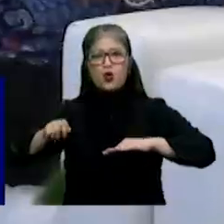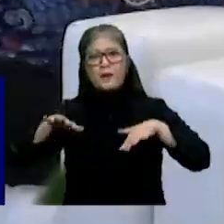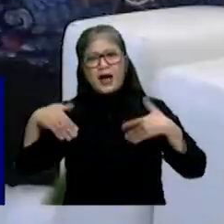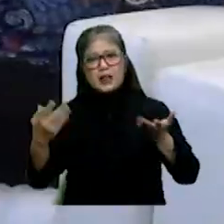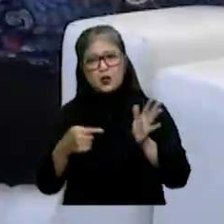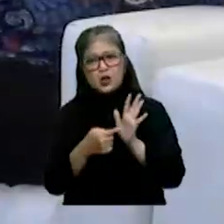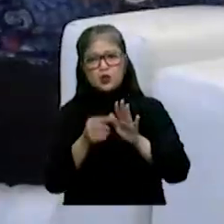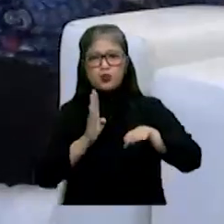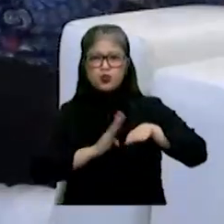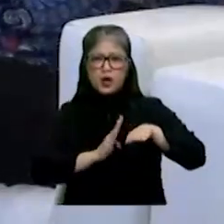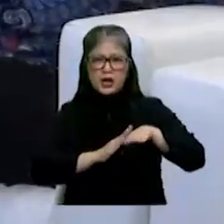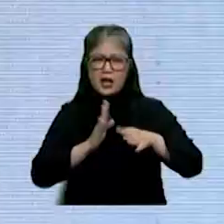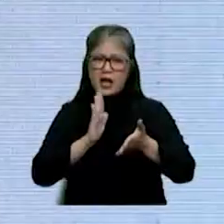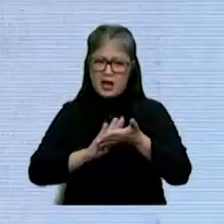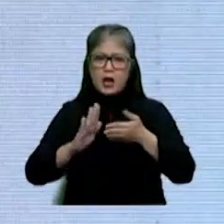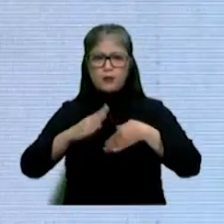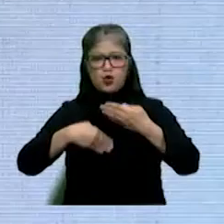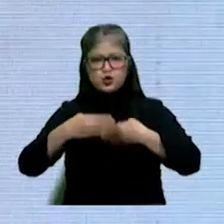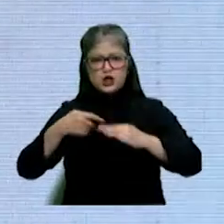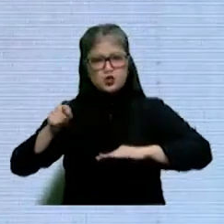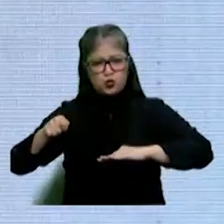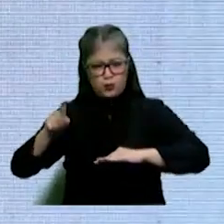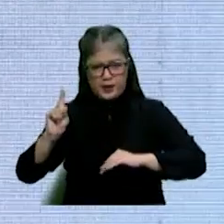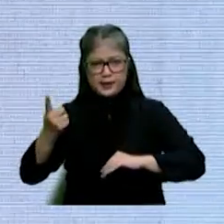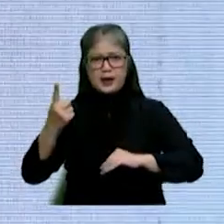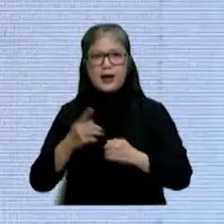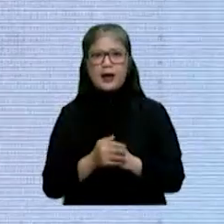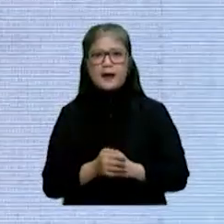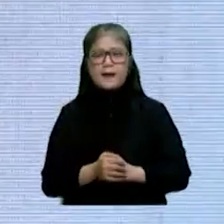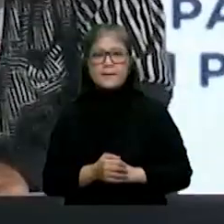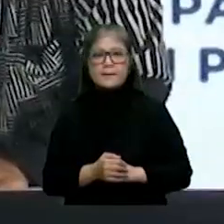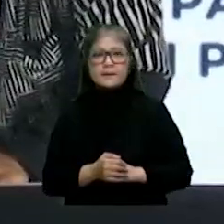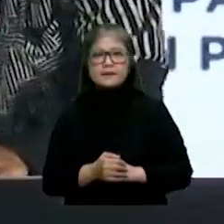kontes kecantikan. Dari Jakarta, Tim Liputan iNews melaporkan.